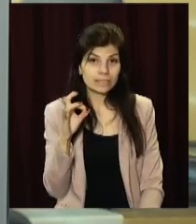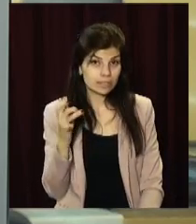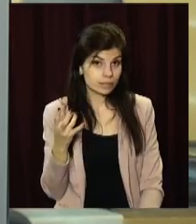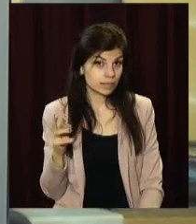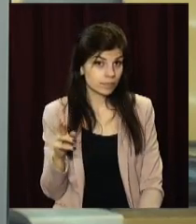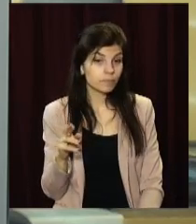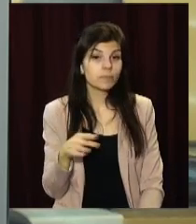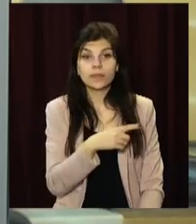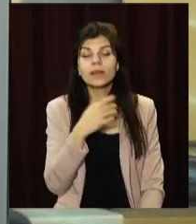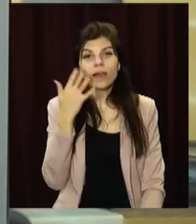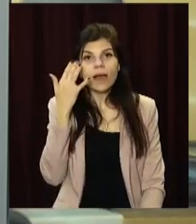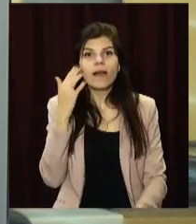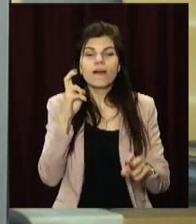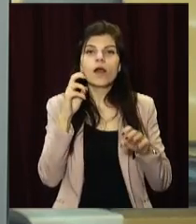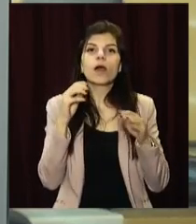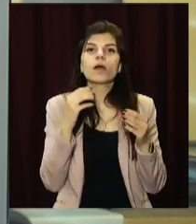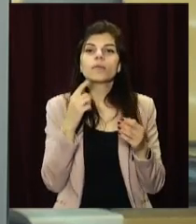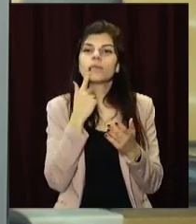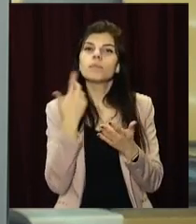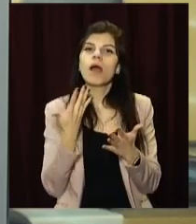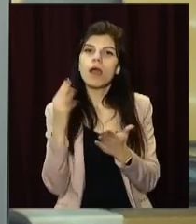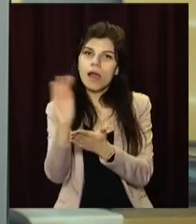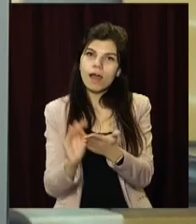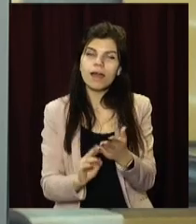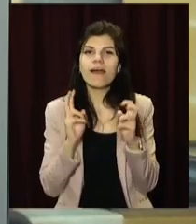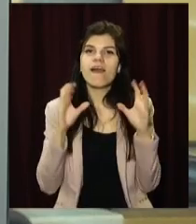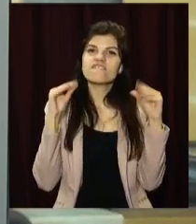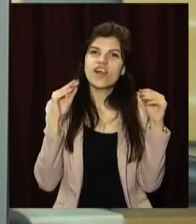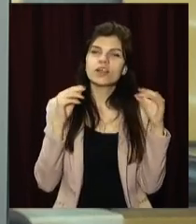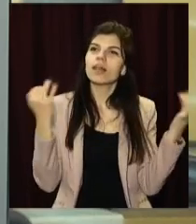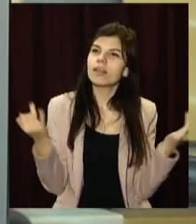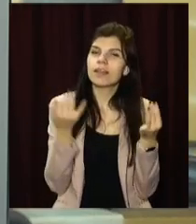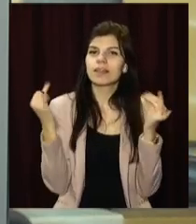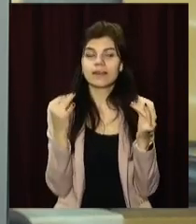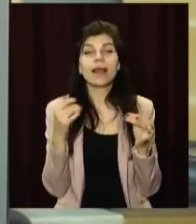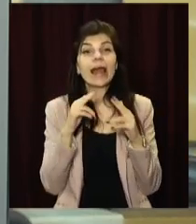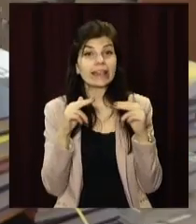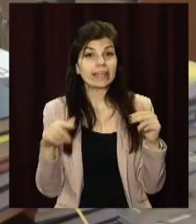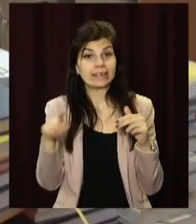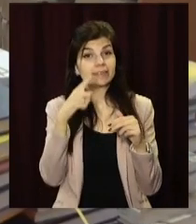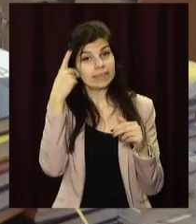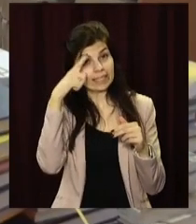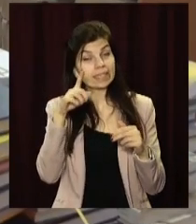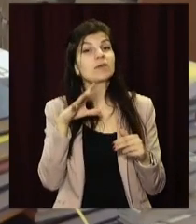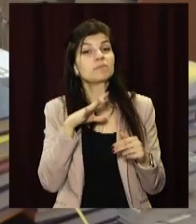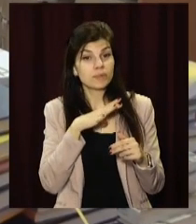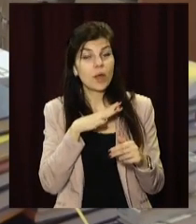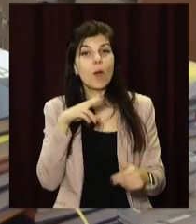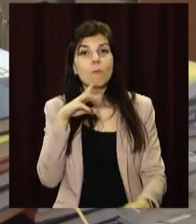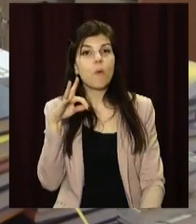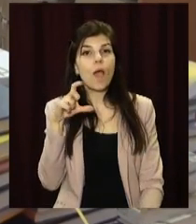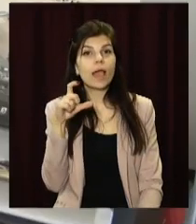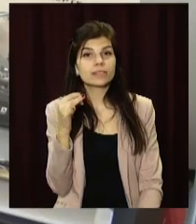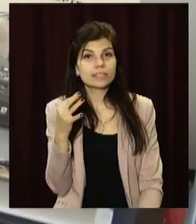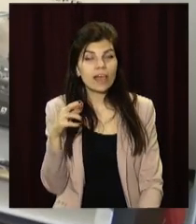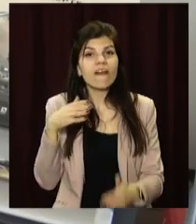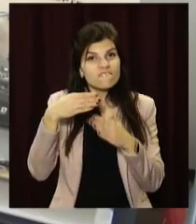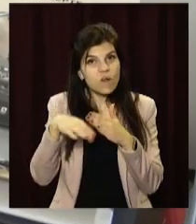до поетичних вечорів. Згадають, кілька років тому в Дніпрі успішно реалізували проєкт «Поезія виходить на